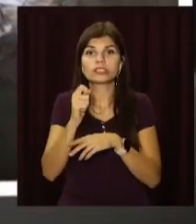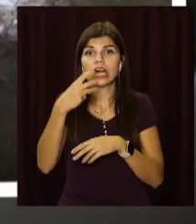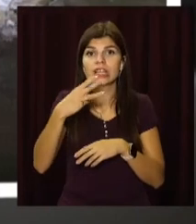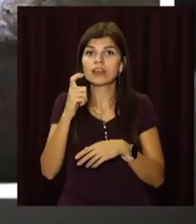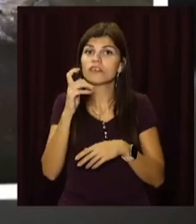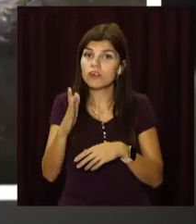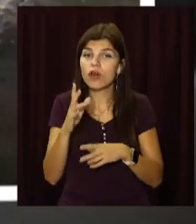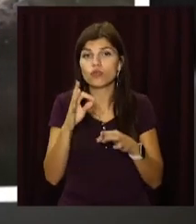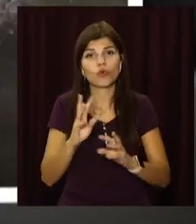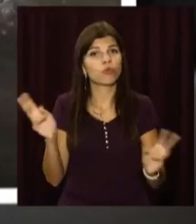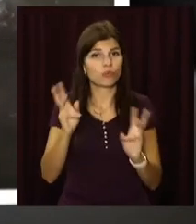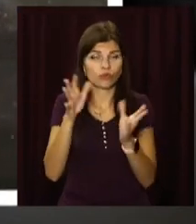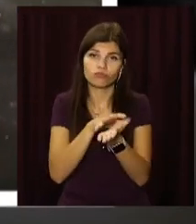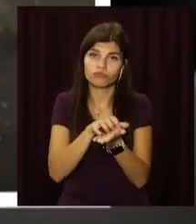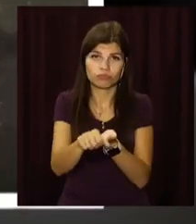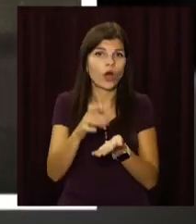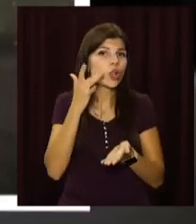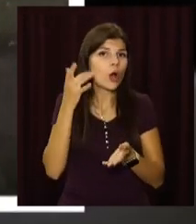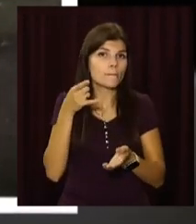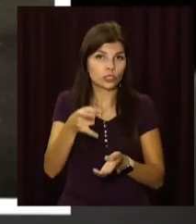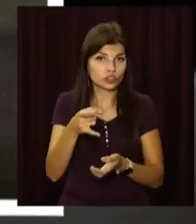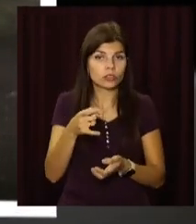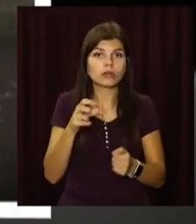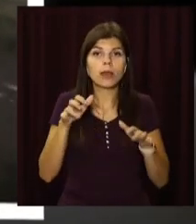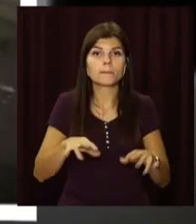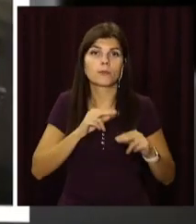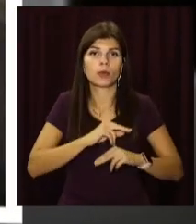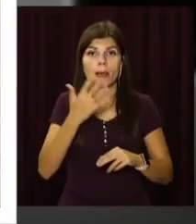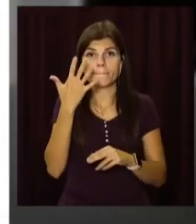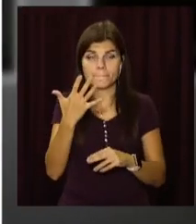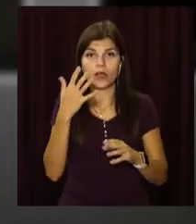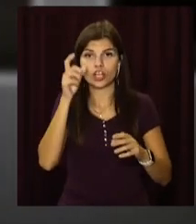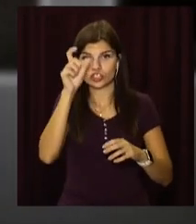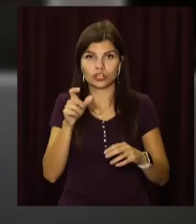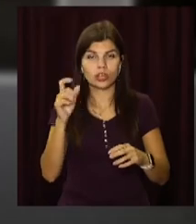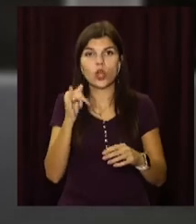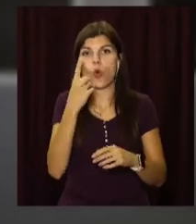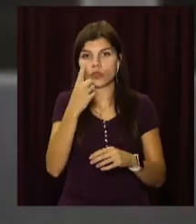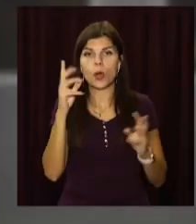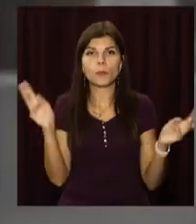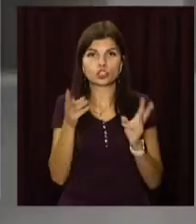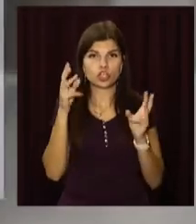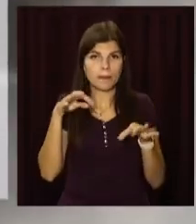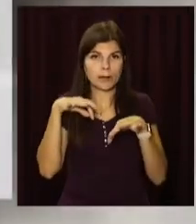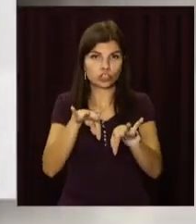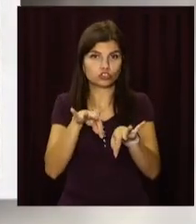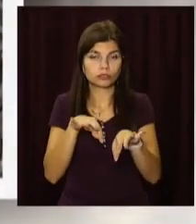півгодини. Але полум'я повністю знищило легковик. На місці працювали 5 вогнеборців та одна пожежна машина.